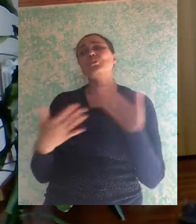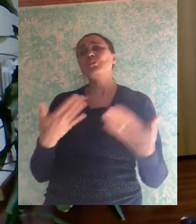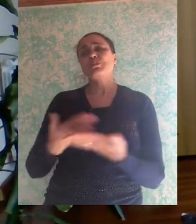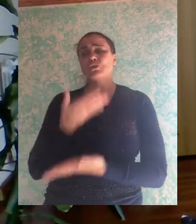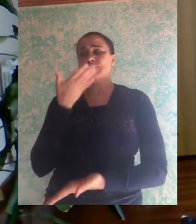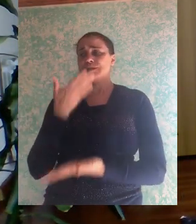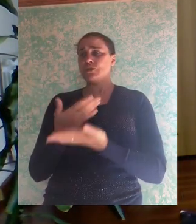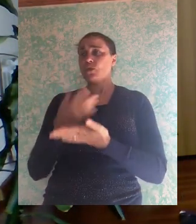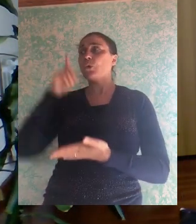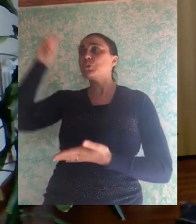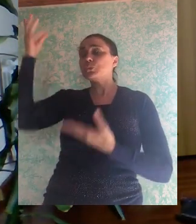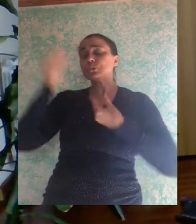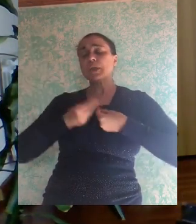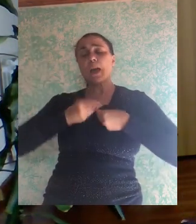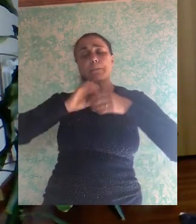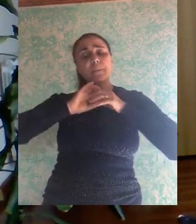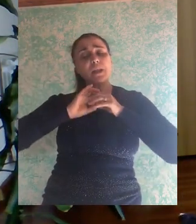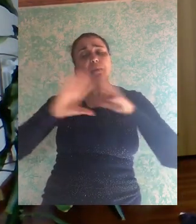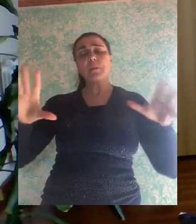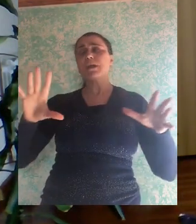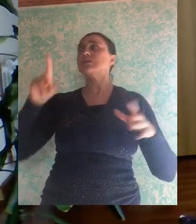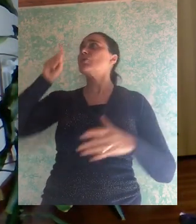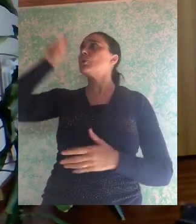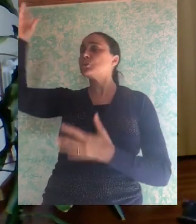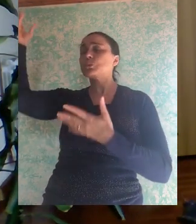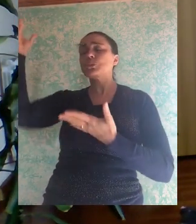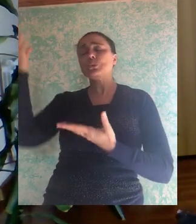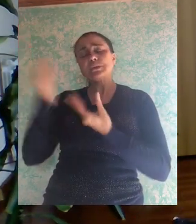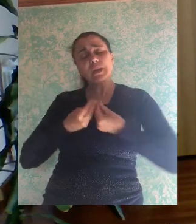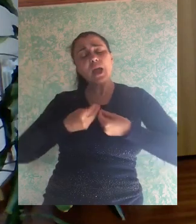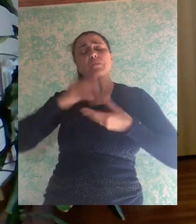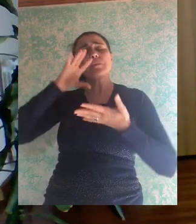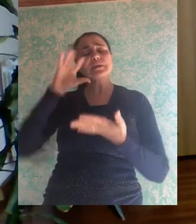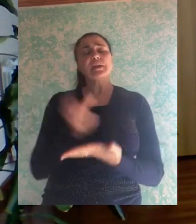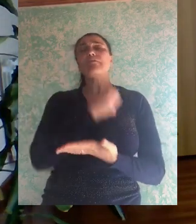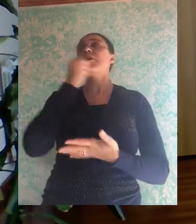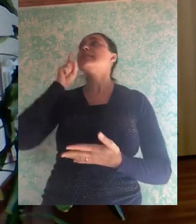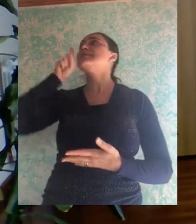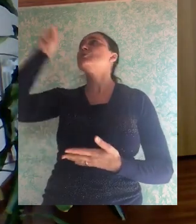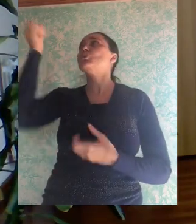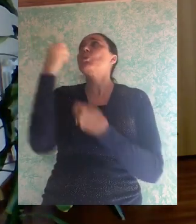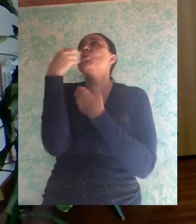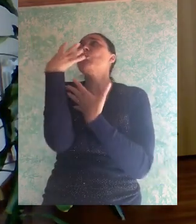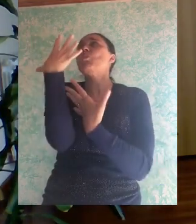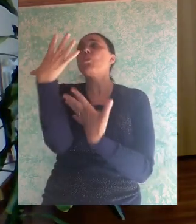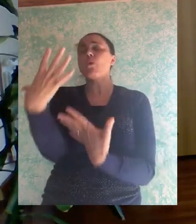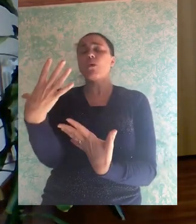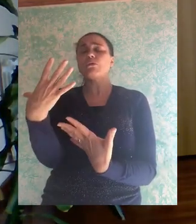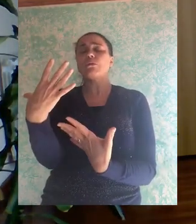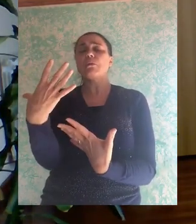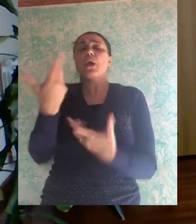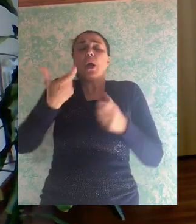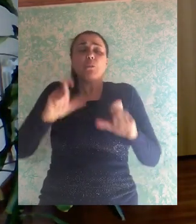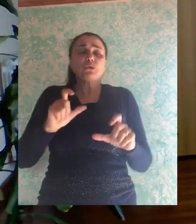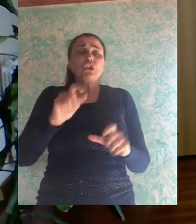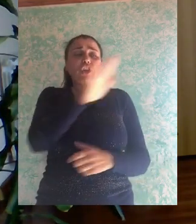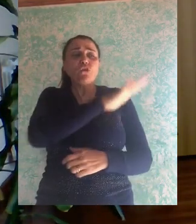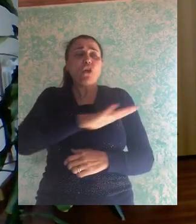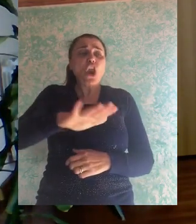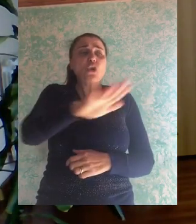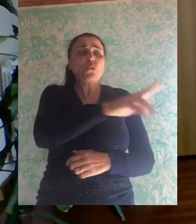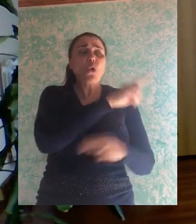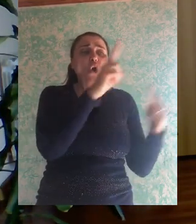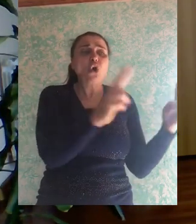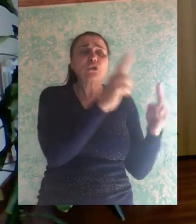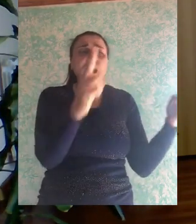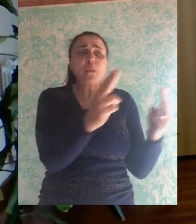liberami salvami per la tua misericordia poiché nella morte non c'è memoria di te chi ti